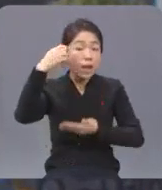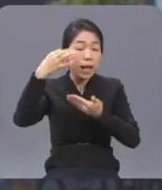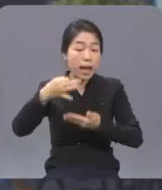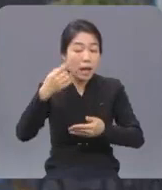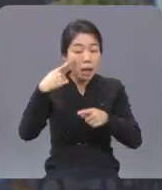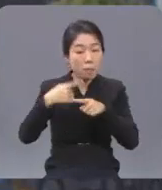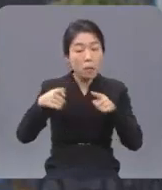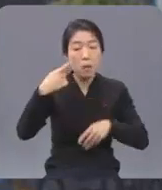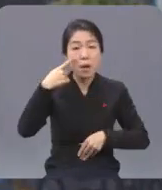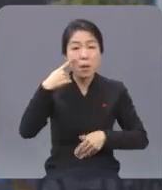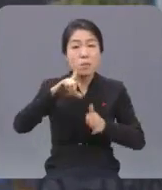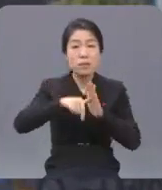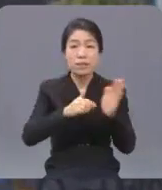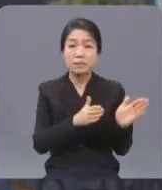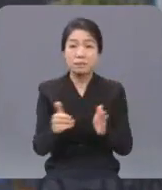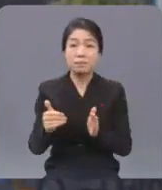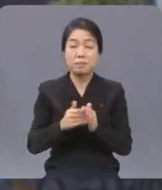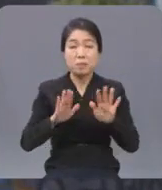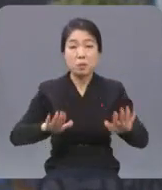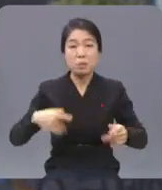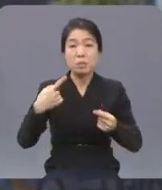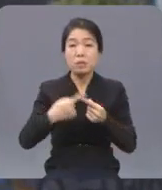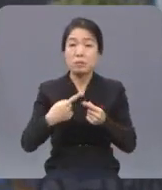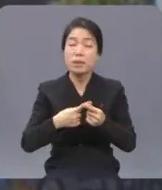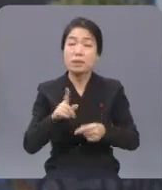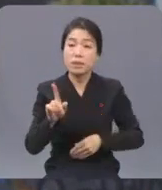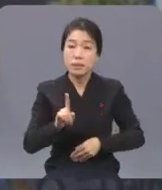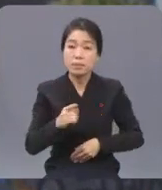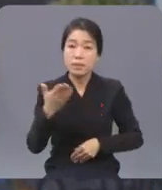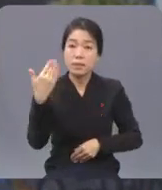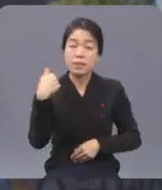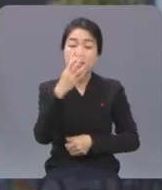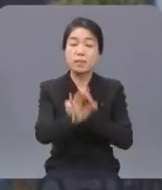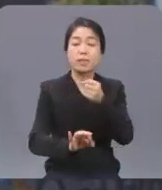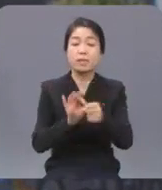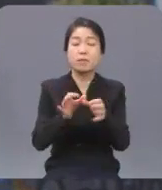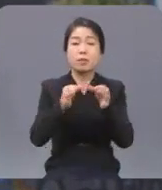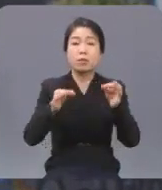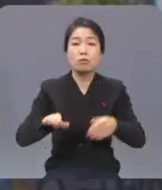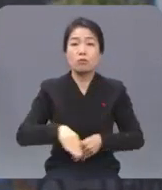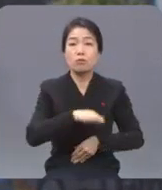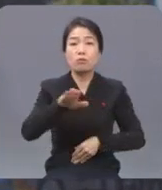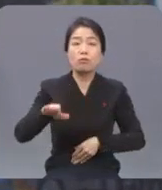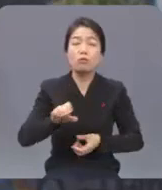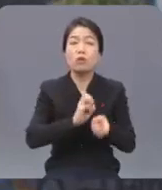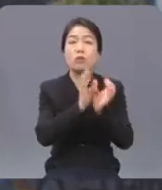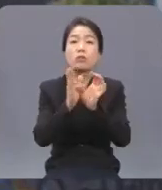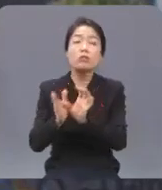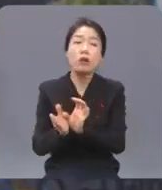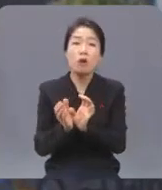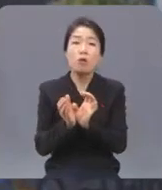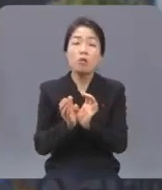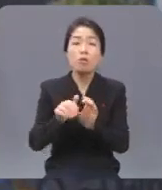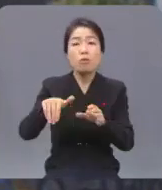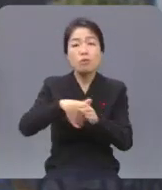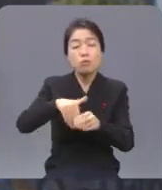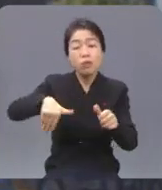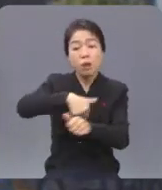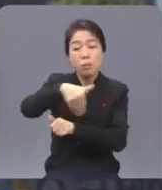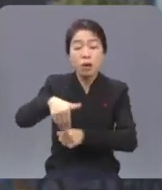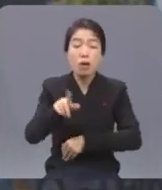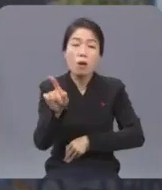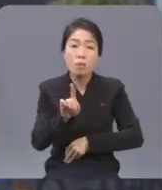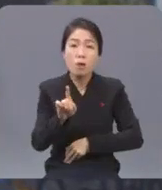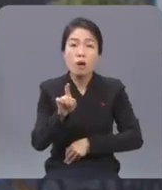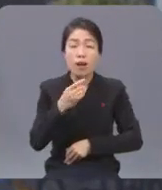시간을 마련해봤습니다. 오늘은 첫 번째 순서로 지난 10년 우리의 정원 문화는 어떻게 달라졌는지 백미선 기자가